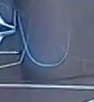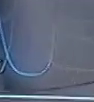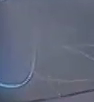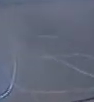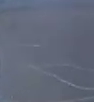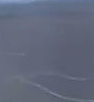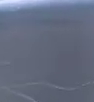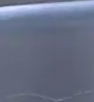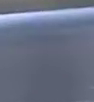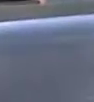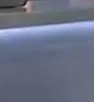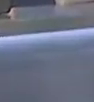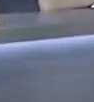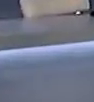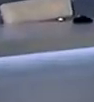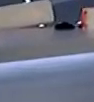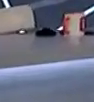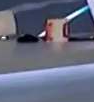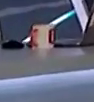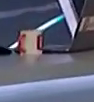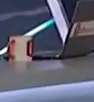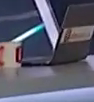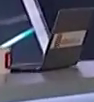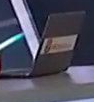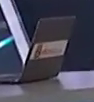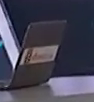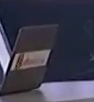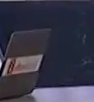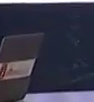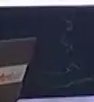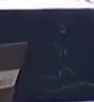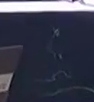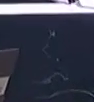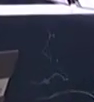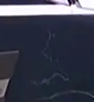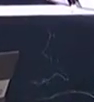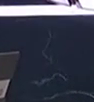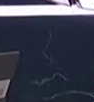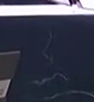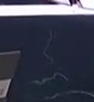лайки, оставляйте комментарии. И не забудьте включить колокольчик, чтобы получать новое видео. Редактор